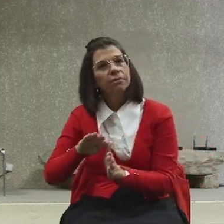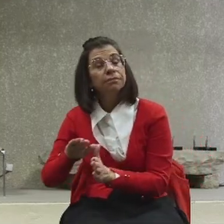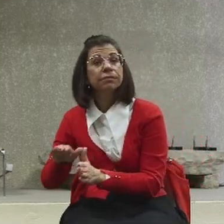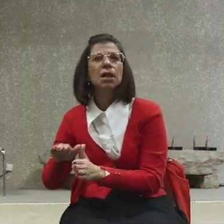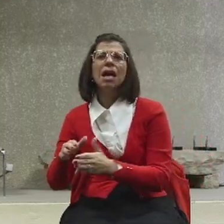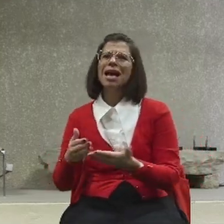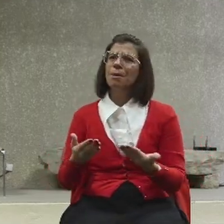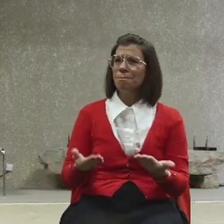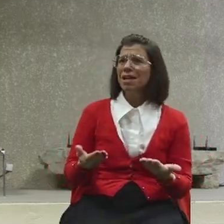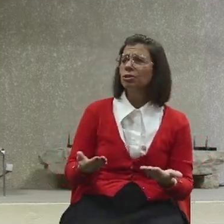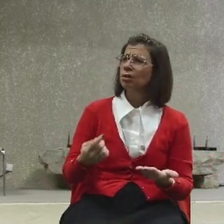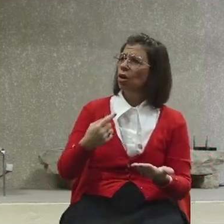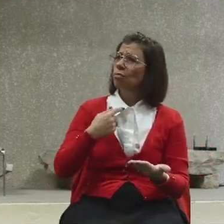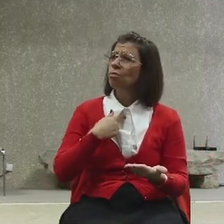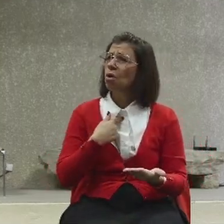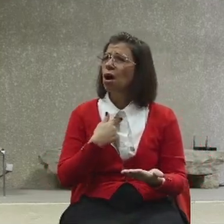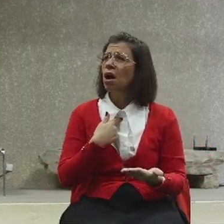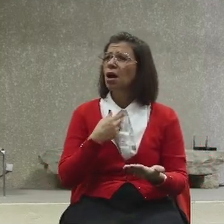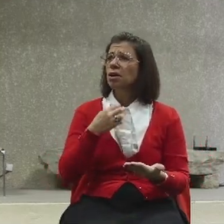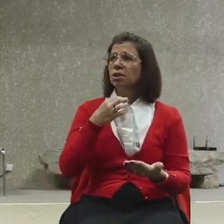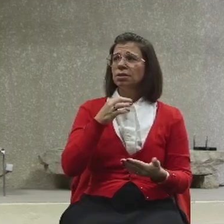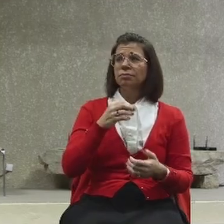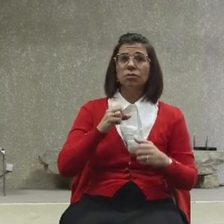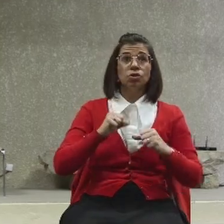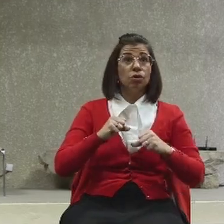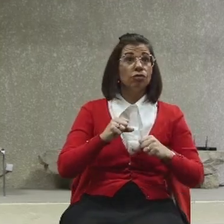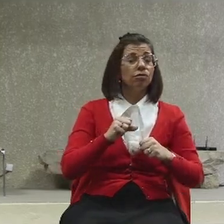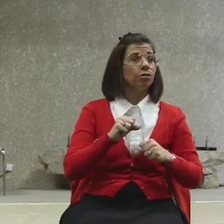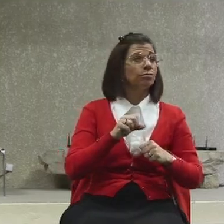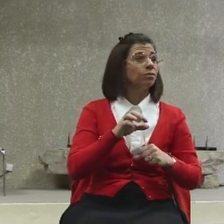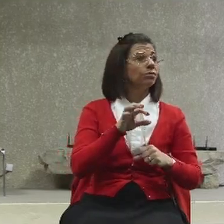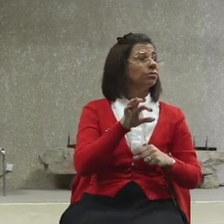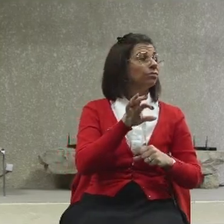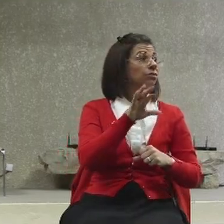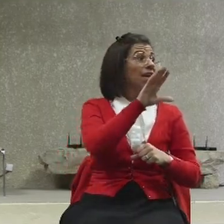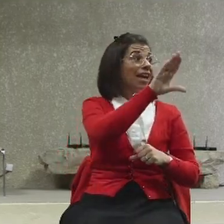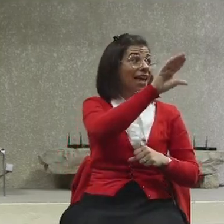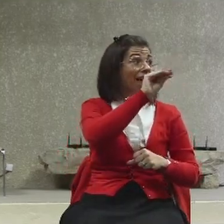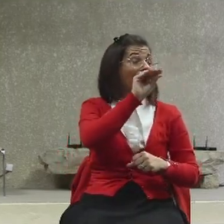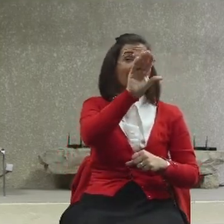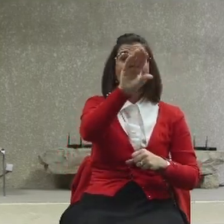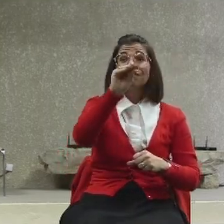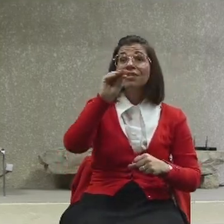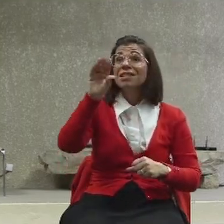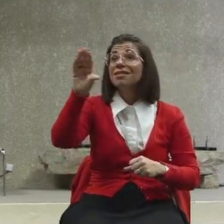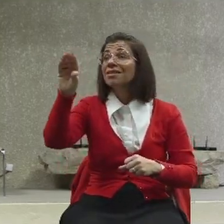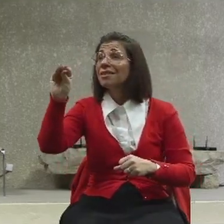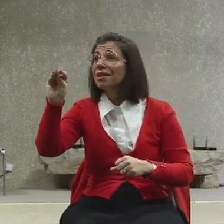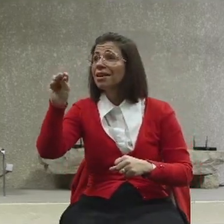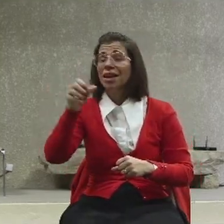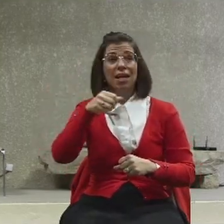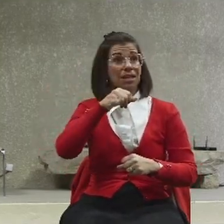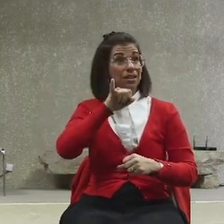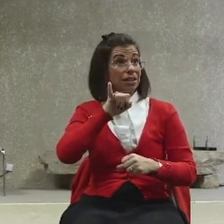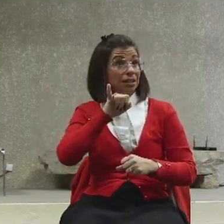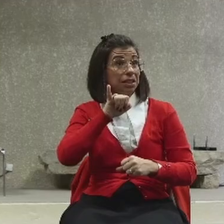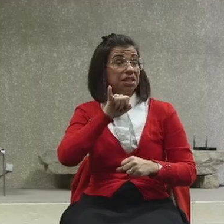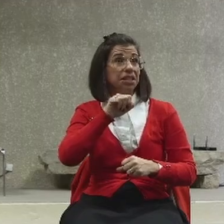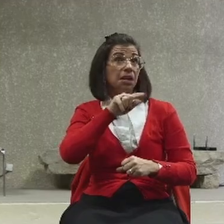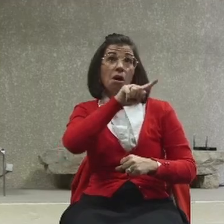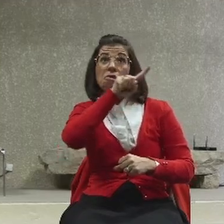Sans qu'ils se rendent compte, c'est celui qui est en Jésus-Christ. Il est une nouvelle création. Les choses anciennes sont passées